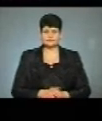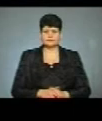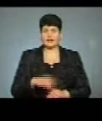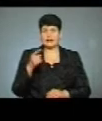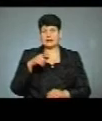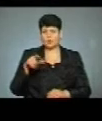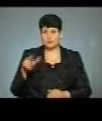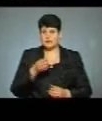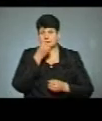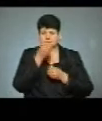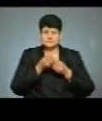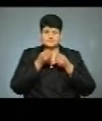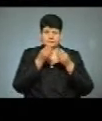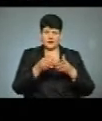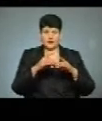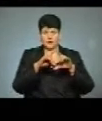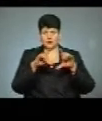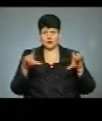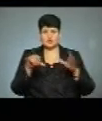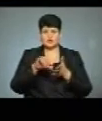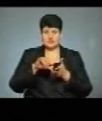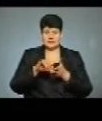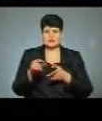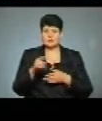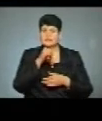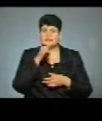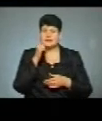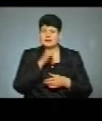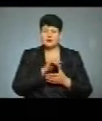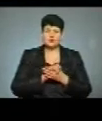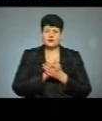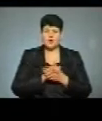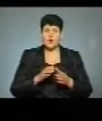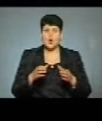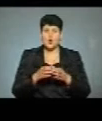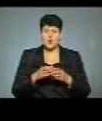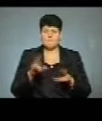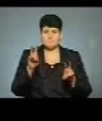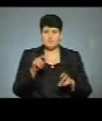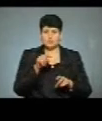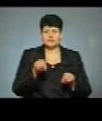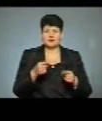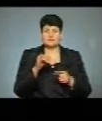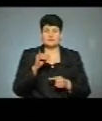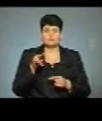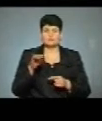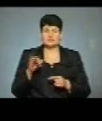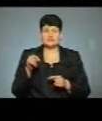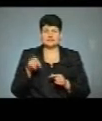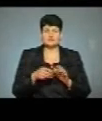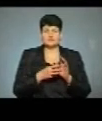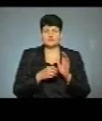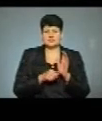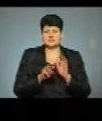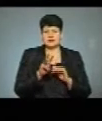Тернополяни поклали квіти до меморіальної дошки членам Тернопільського таємного товариства «Громада». Його заснував Іван Полюй у